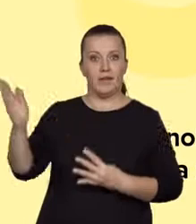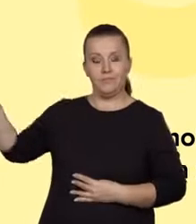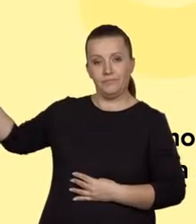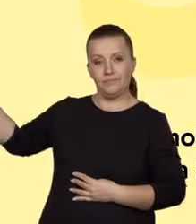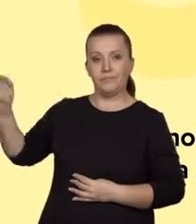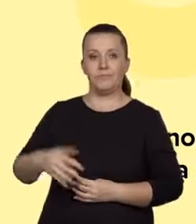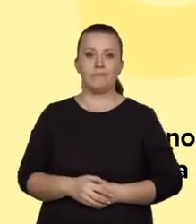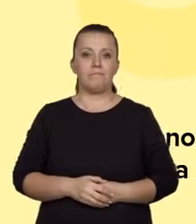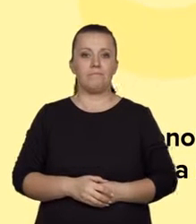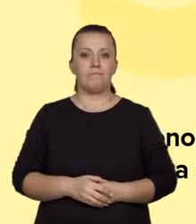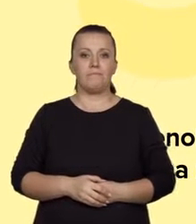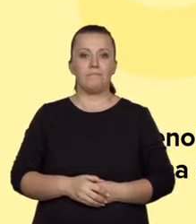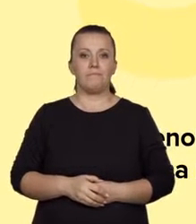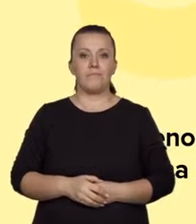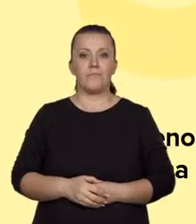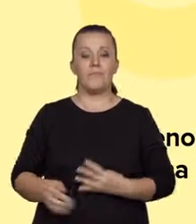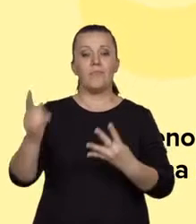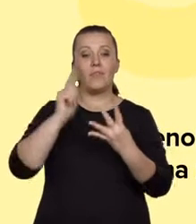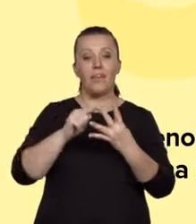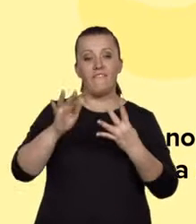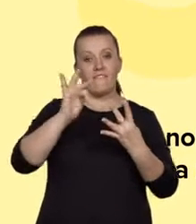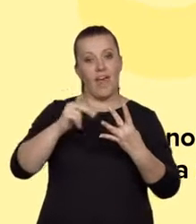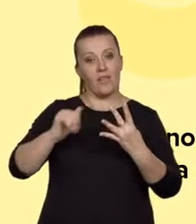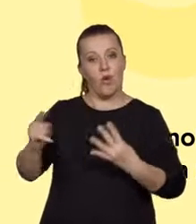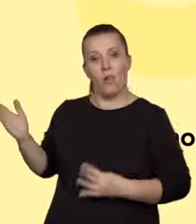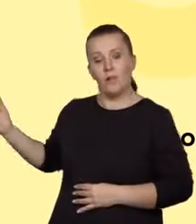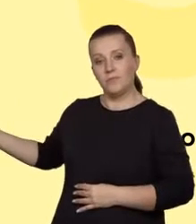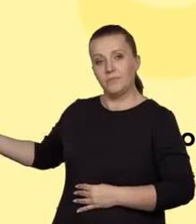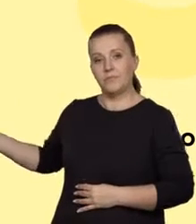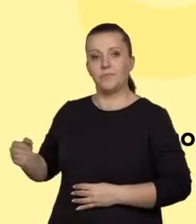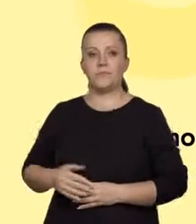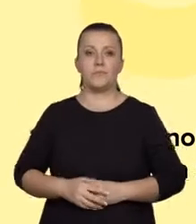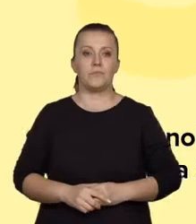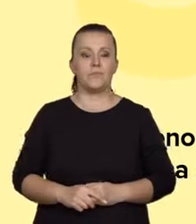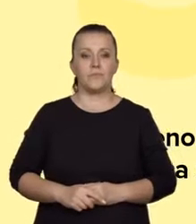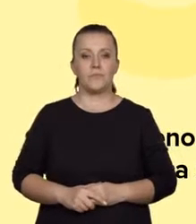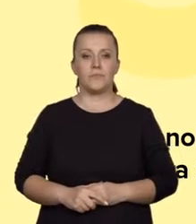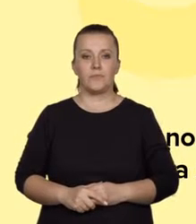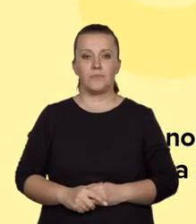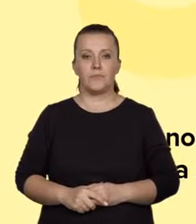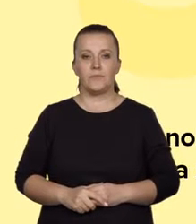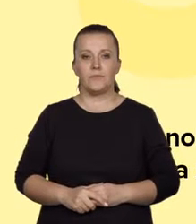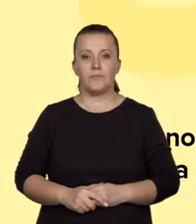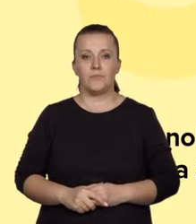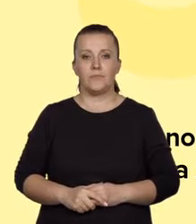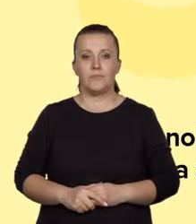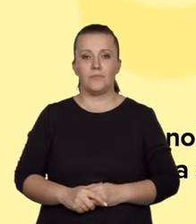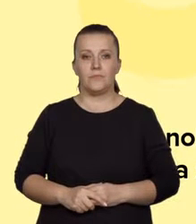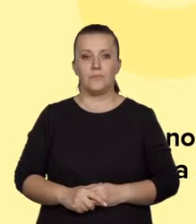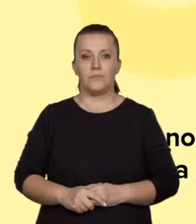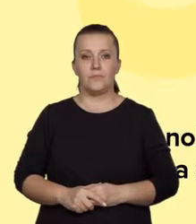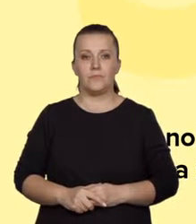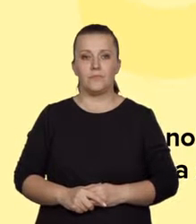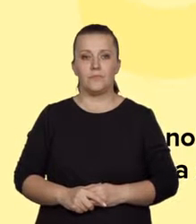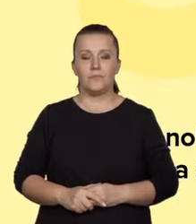cukrem, aldoheksozą, fenolu, a więc związku, w którym grupa hydroksylowa połączona jest bezpośrednio z